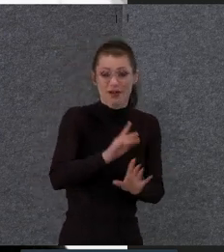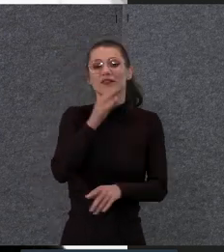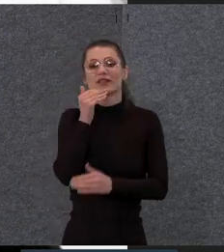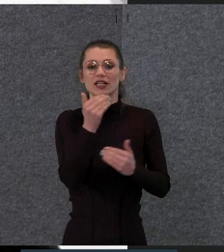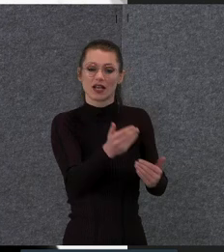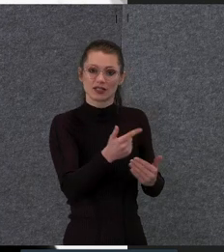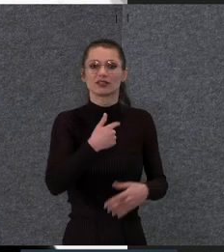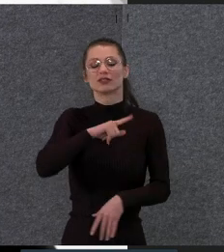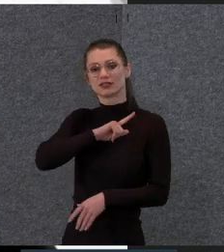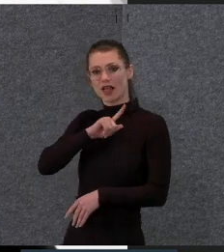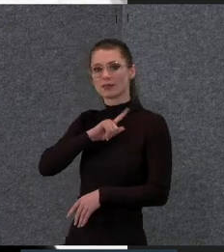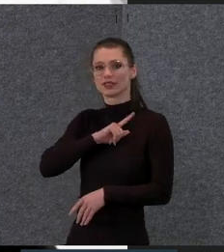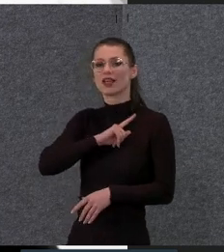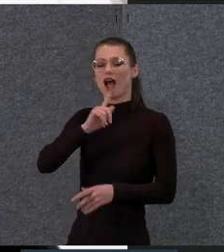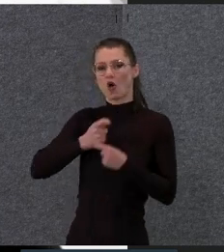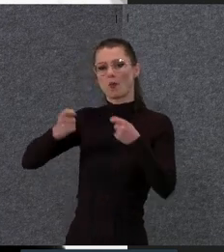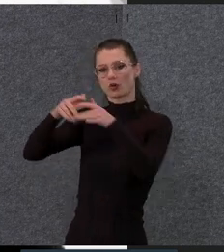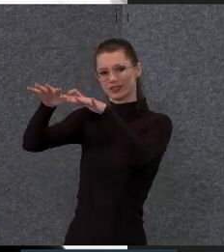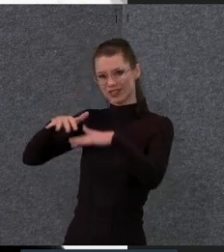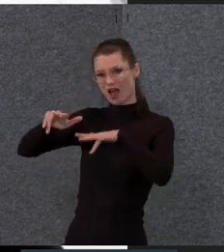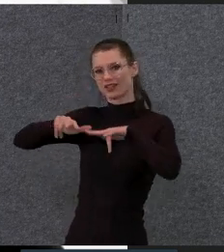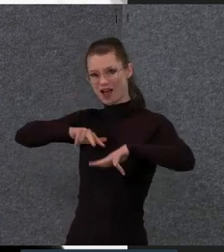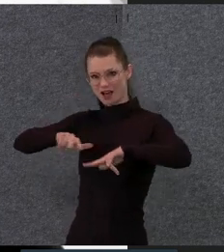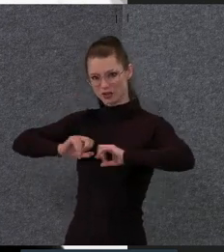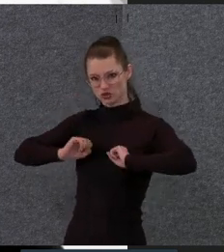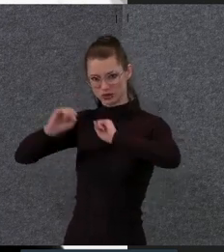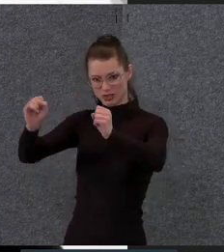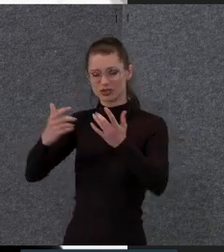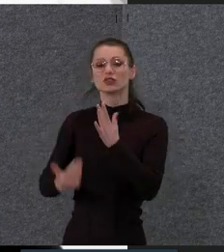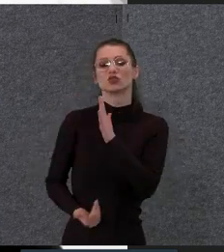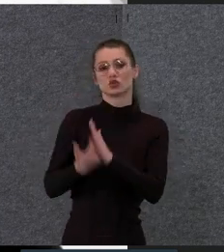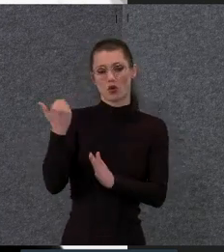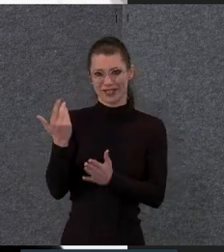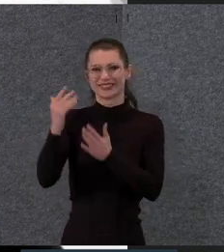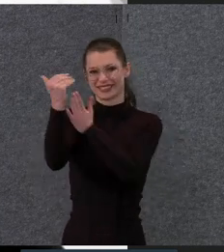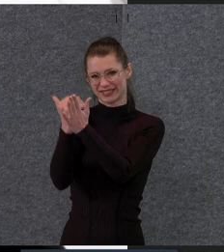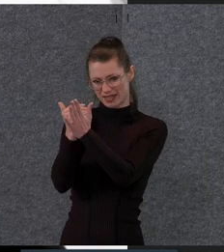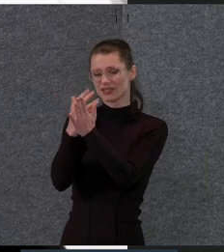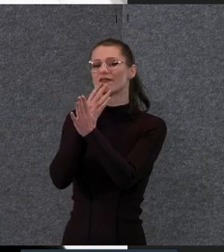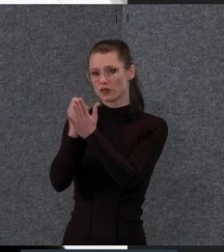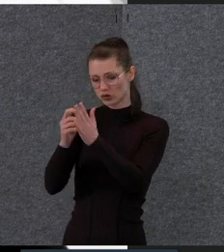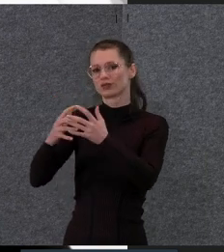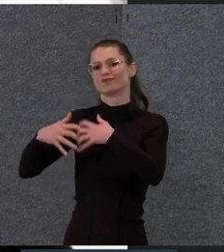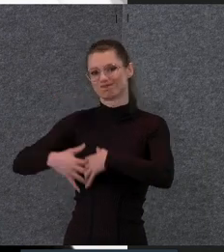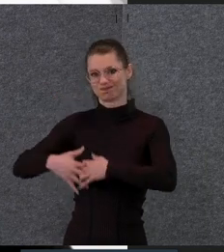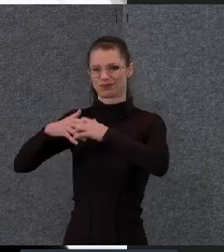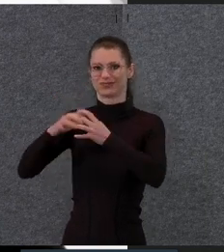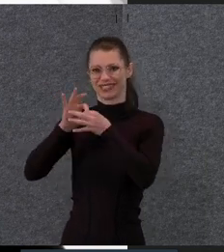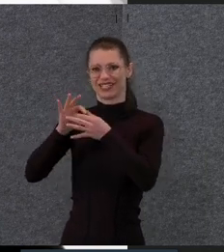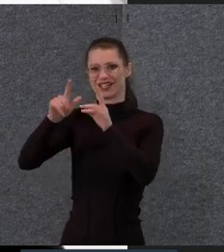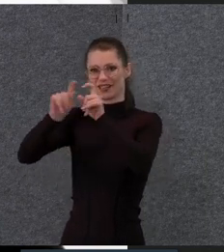Vielen Dank, ich werde Maria. Mich in den Bundestag engagieren, ein neues Gesetz zu haben, die Digitalisierung